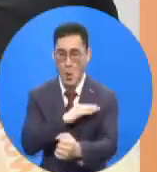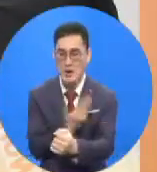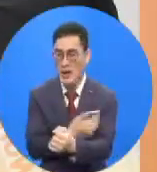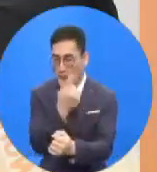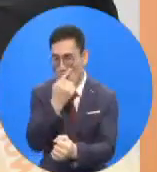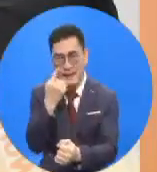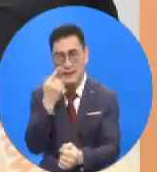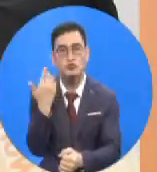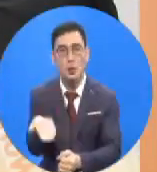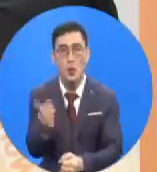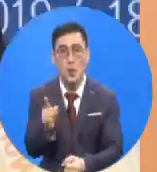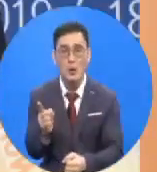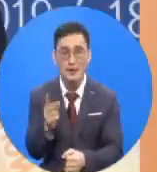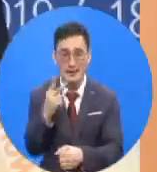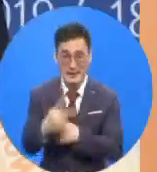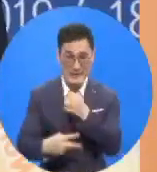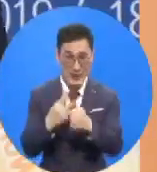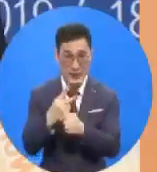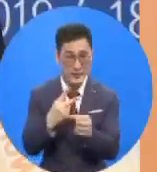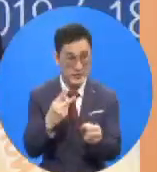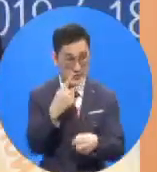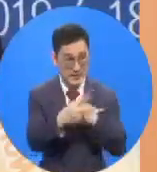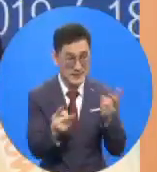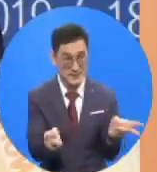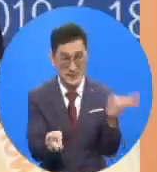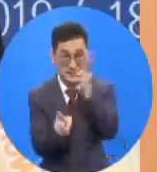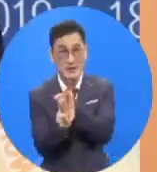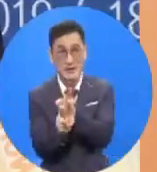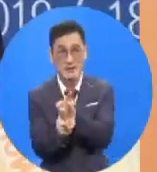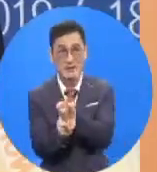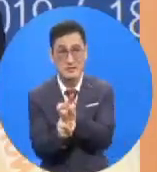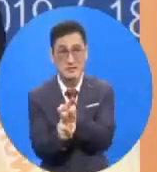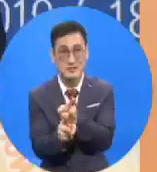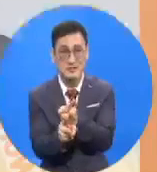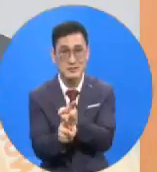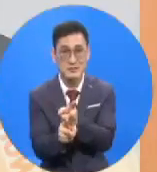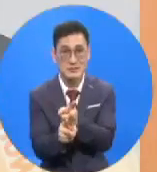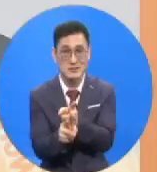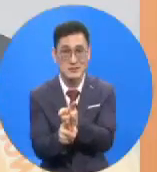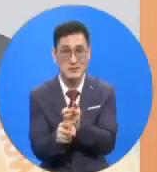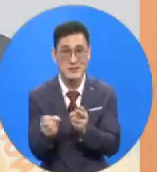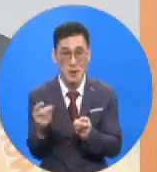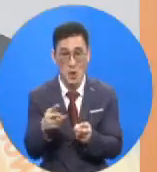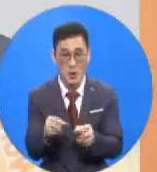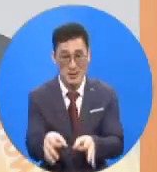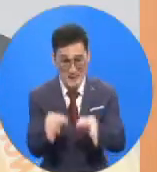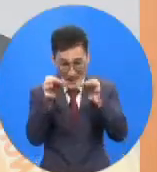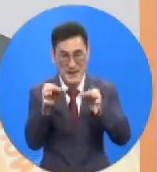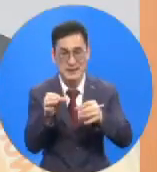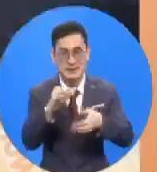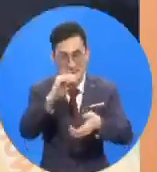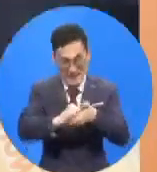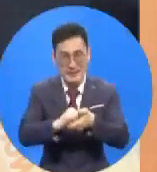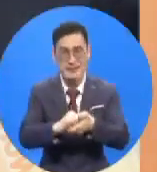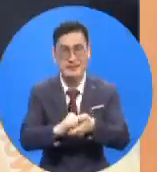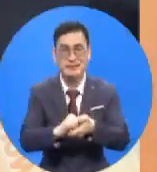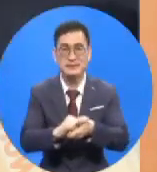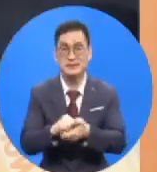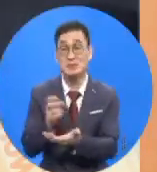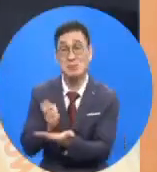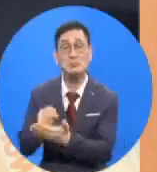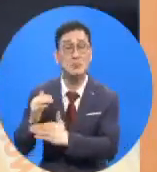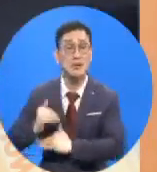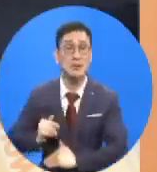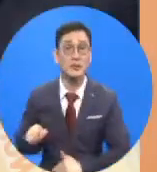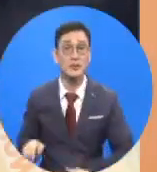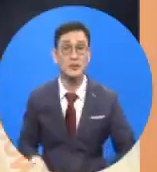었으면 2년을 더 사게 하고 내 5% 아내로 이제 그 이제 인상률을 조정하게 따는 거 아니겠어요 금 없지 때로 예산이 추진해 왔지만 왔지